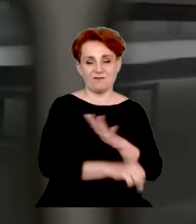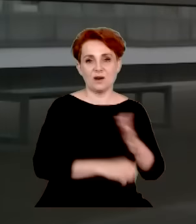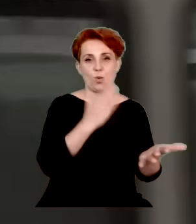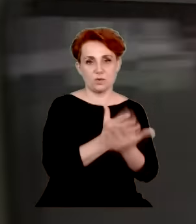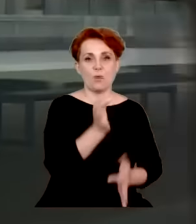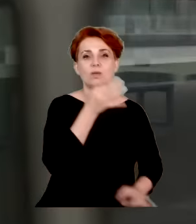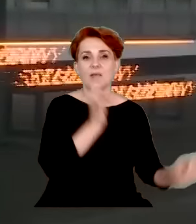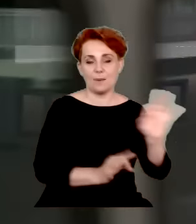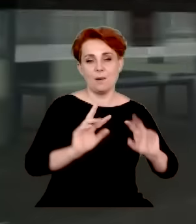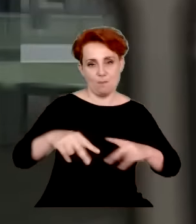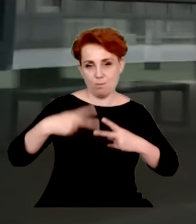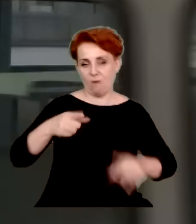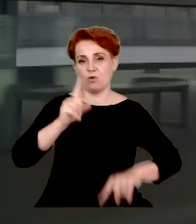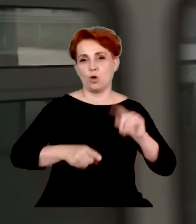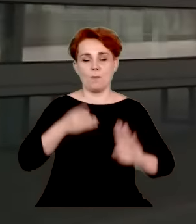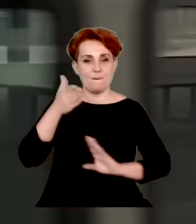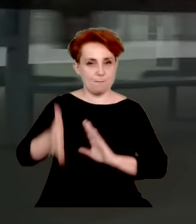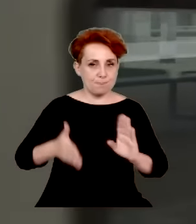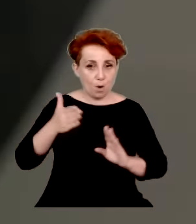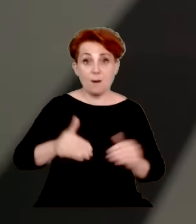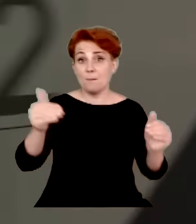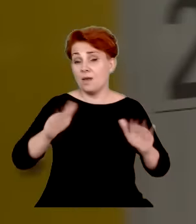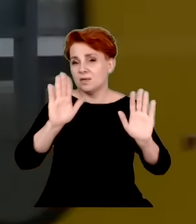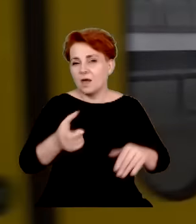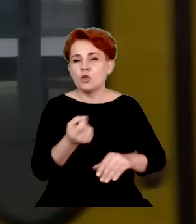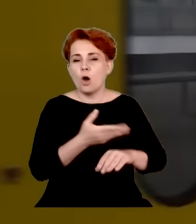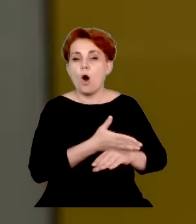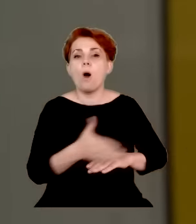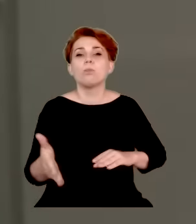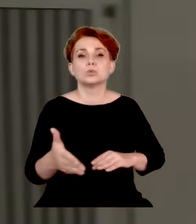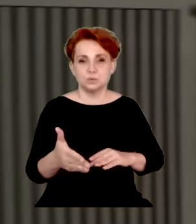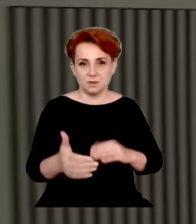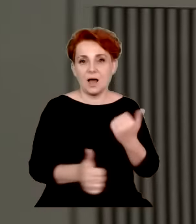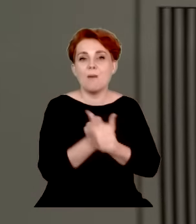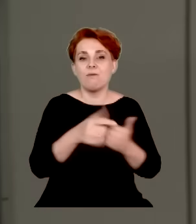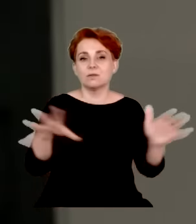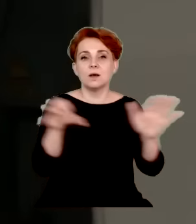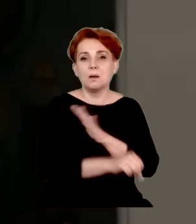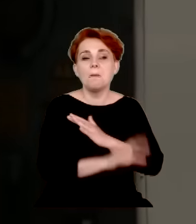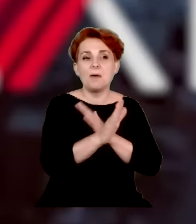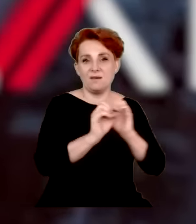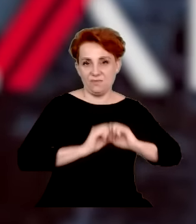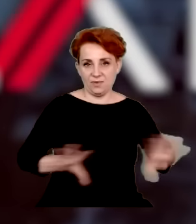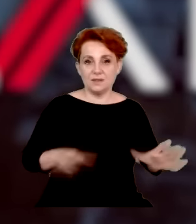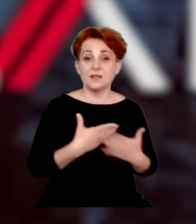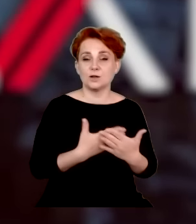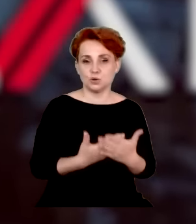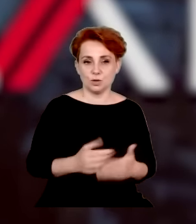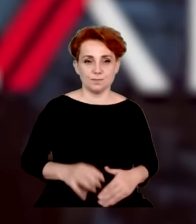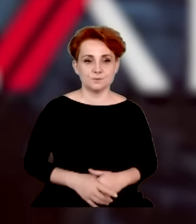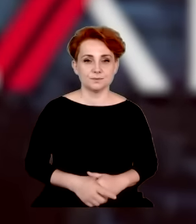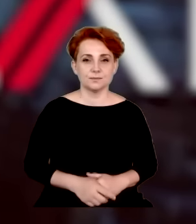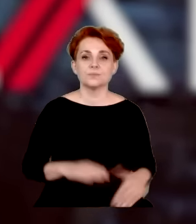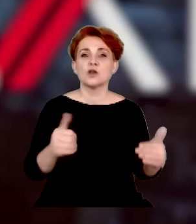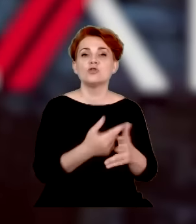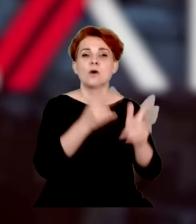przywróceniu kursowania pociągów, chociaż nadal mogły występować tzw. opóźnienia wtórne. Przyczyny usterki mają zostać wyjaśnione. Nowe fakty w